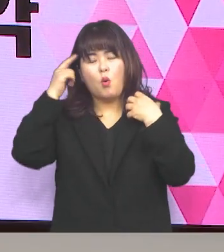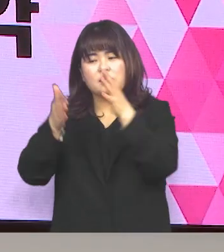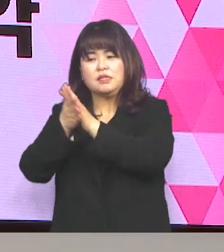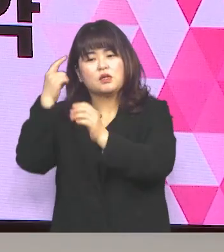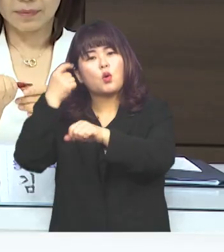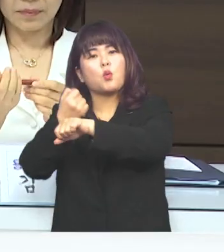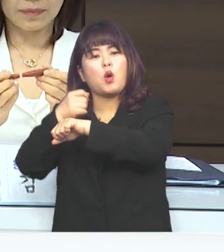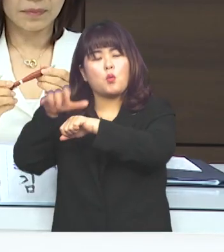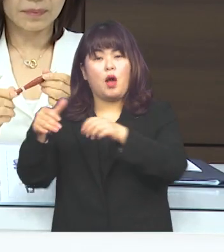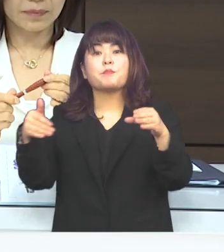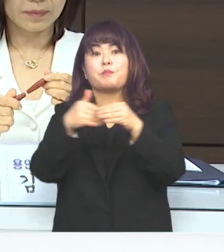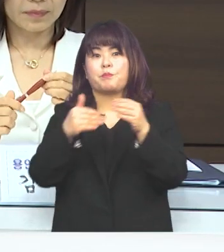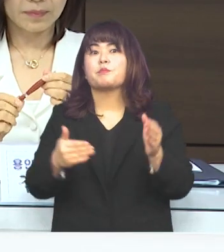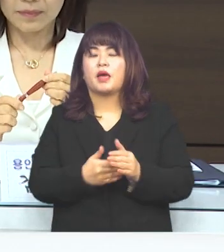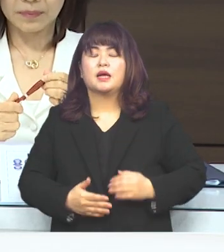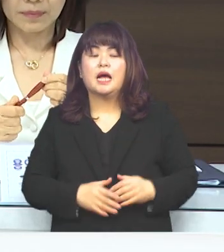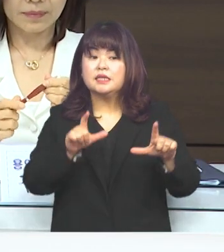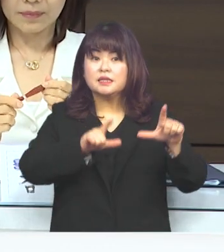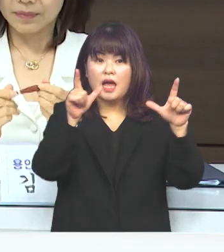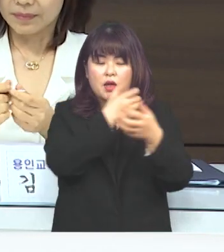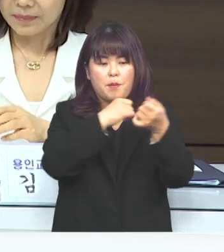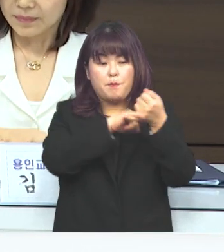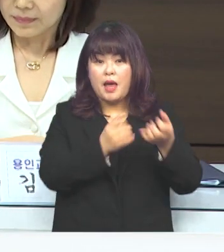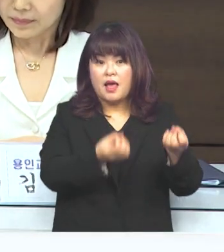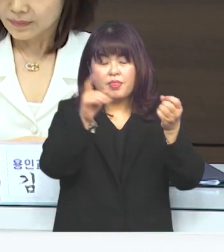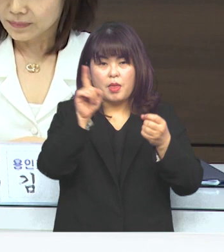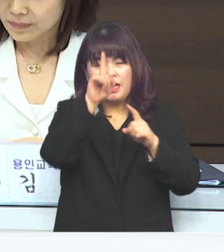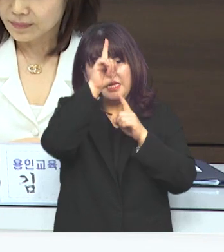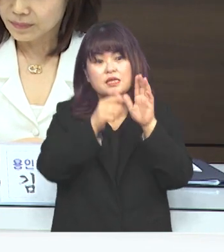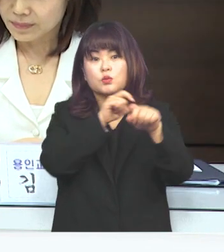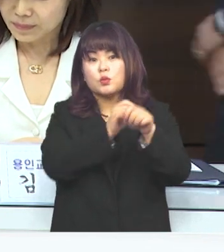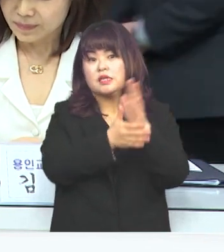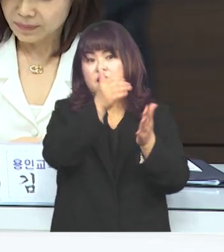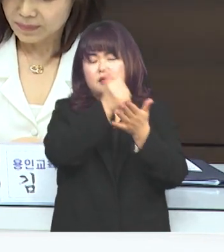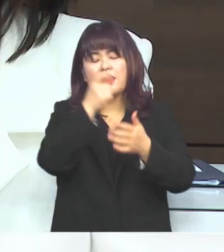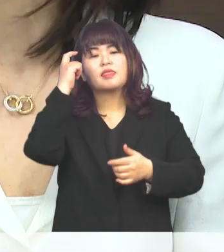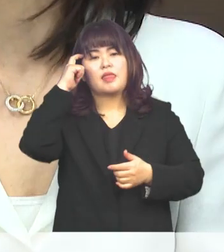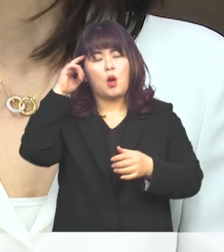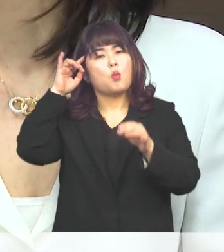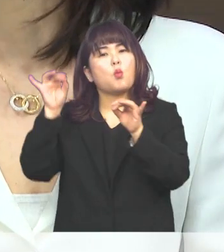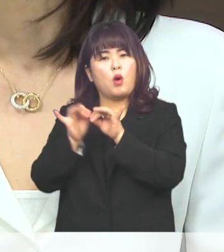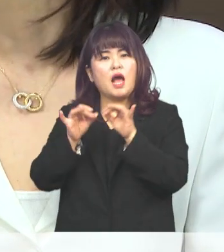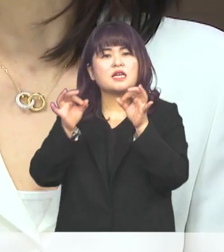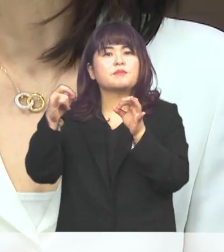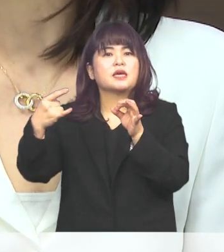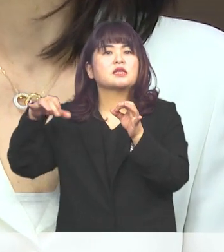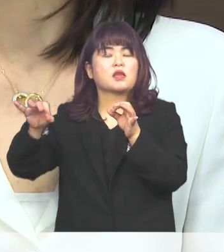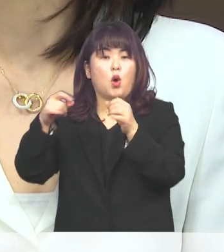설리법무협약을 체결했습니다. 이날 열린 협약식에는 이상일 용인특예시장의 뜻에 공감한 김희정